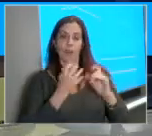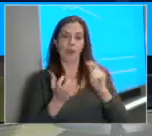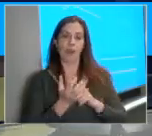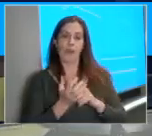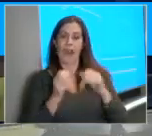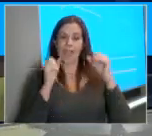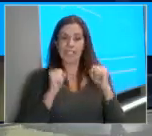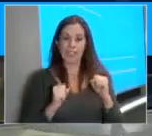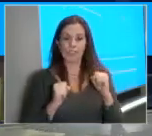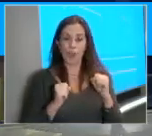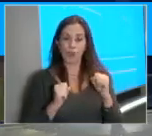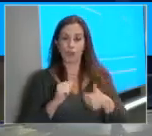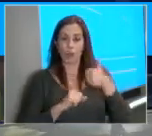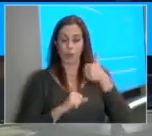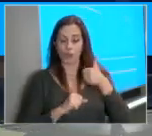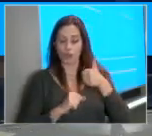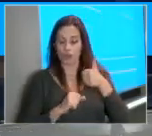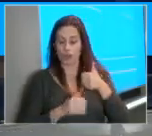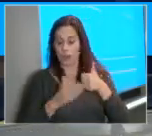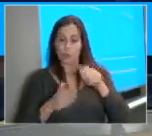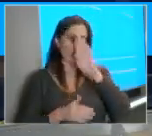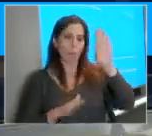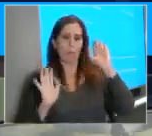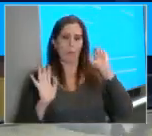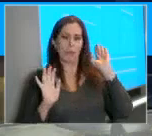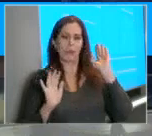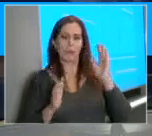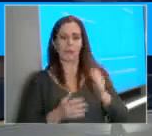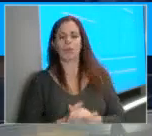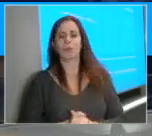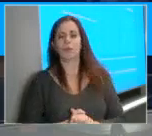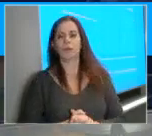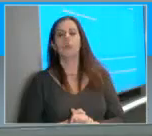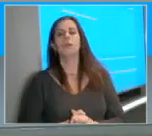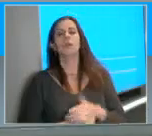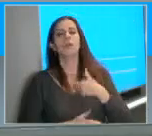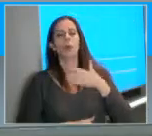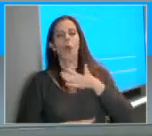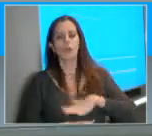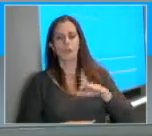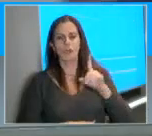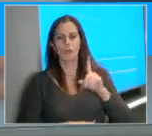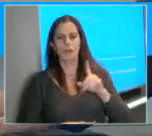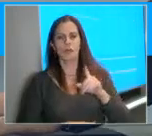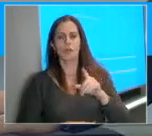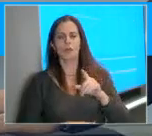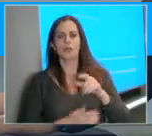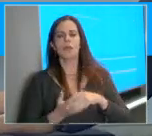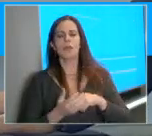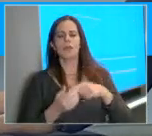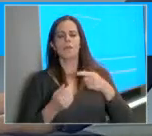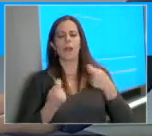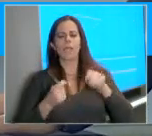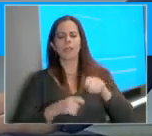ולכן היציבות של לפחות ראש המחנה הלאומי הוא בנימין נתניהו. אוקיי, נותן גלעד, אני חוזר אליך, אני רוצה, אבל קודם לדבר איתך, חבר הכנסת אלכס קושניר